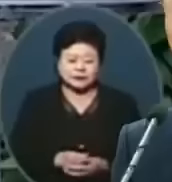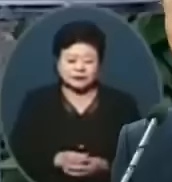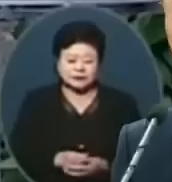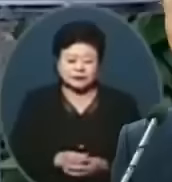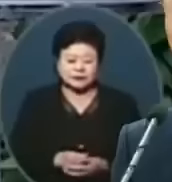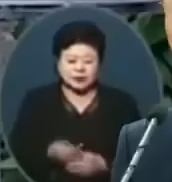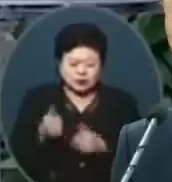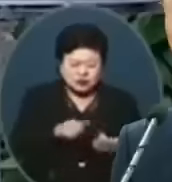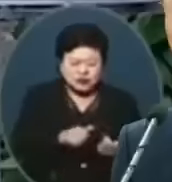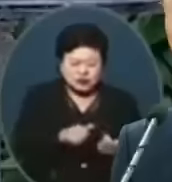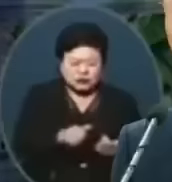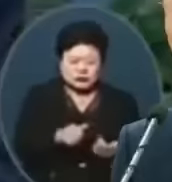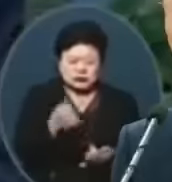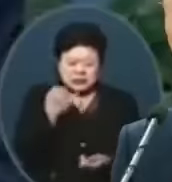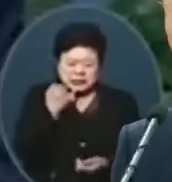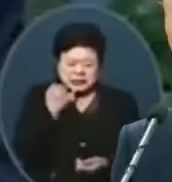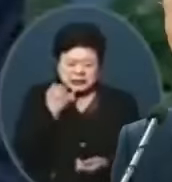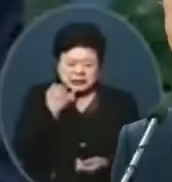죽이실지라도